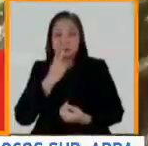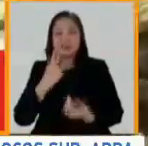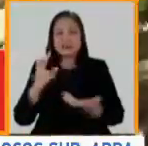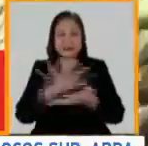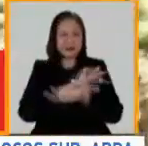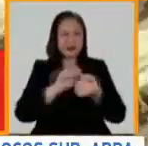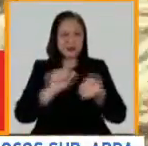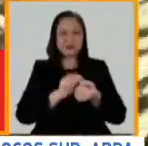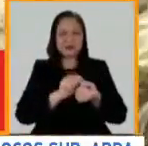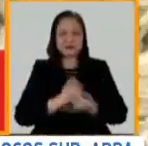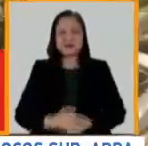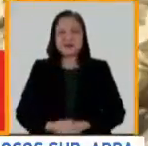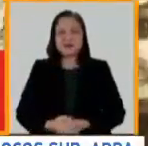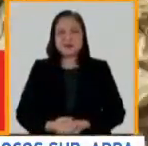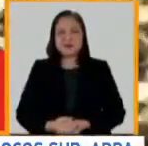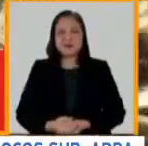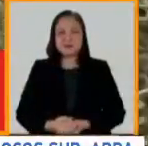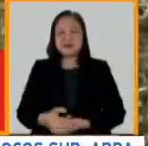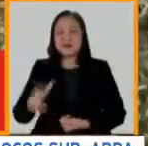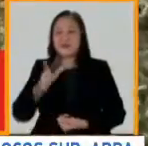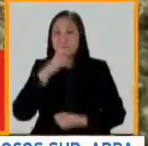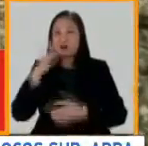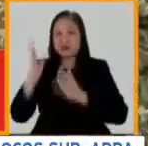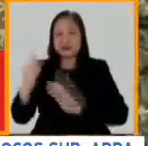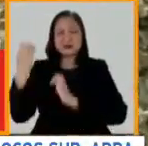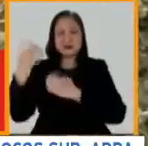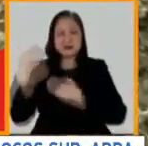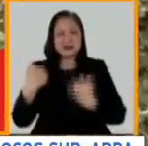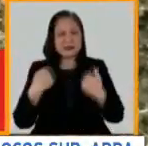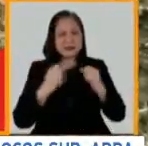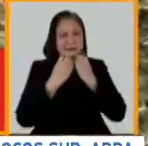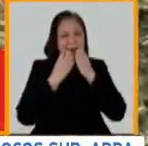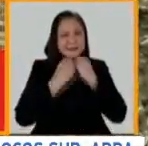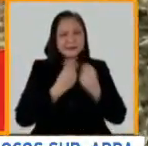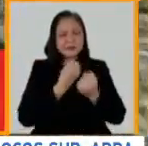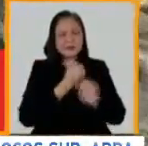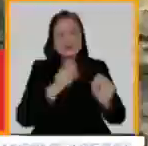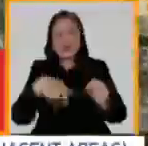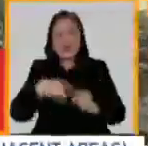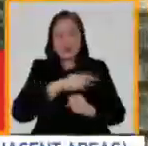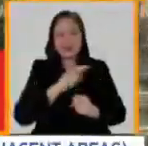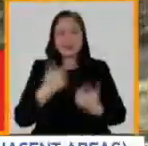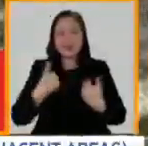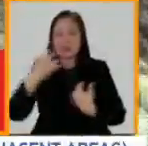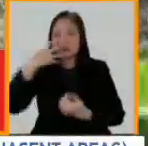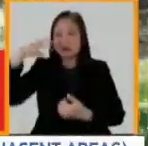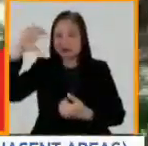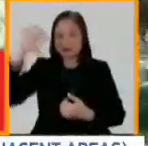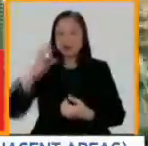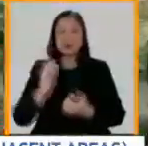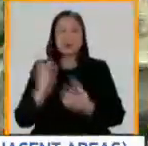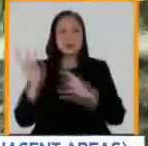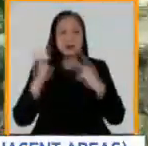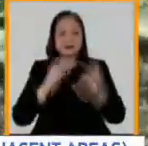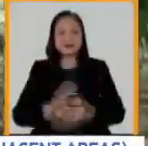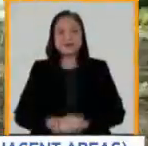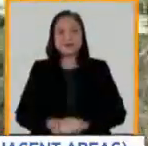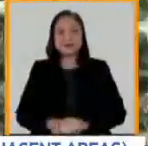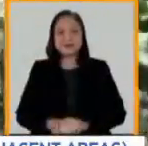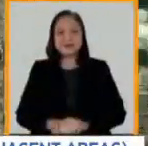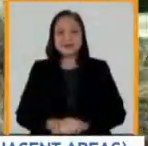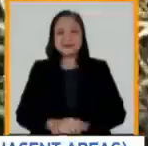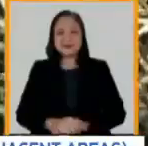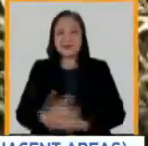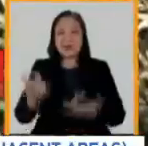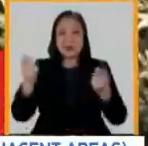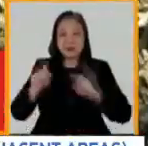Umaasa mga magsasaka na may maisasalba pa sila ngayong mas maaraw ng panahon. Nagka-landslide naman sa Barangay Banggaan sa